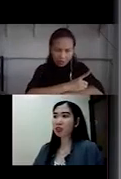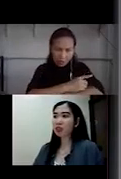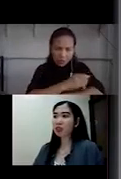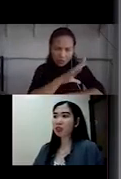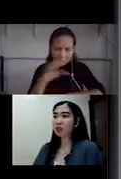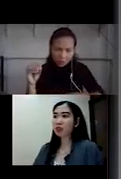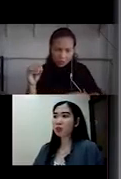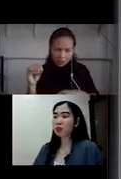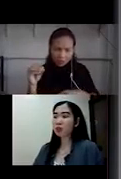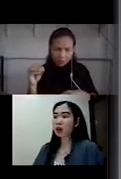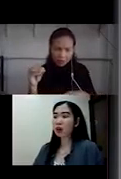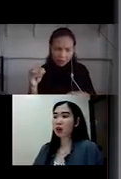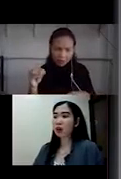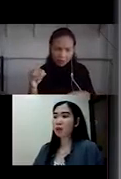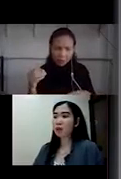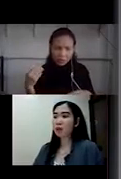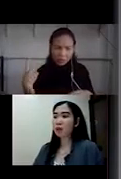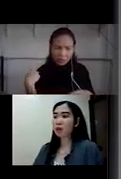dito,